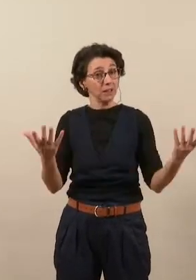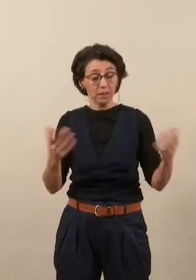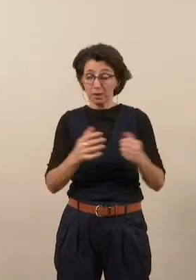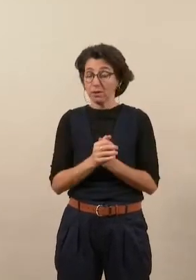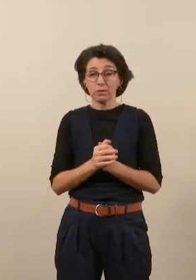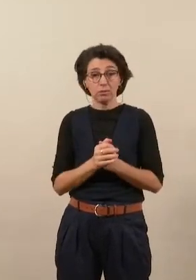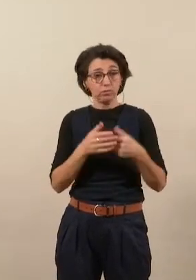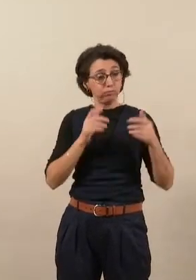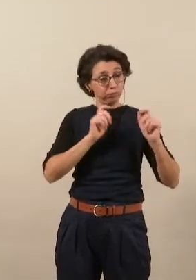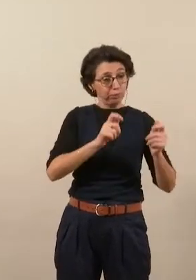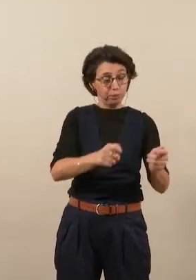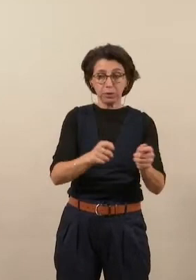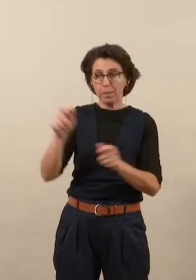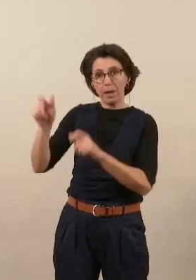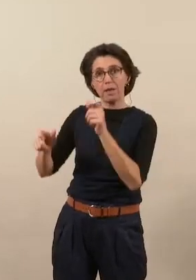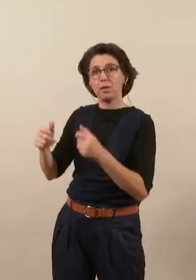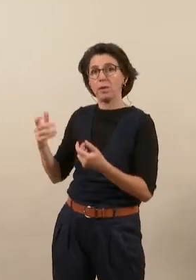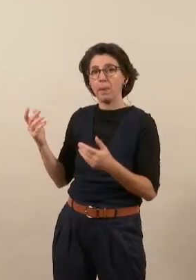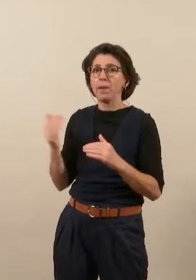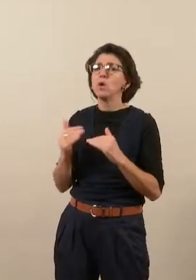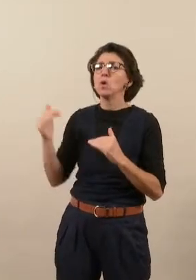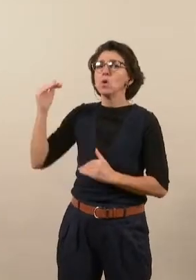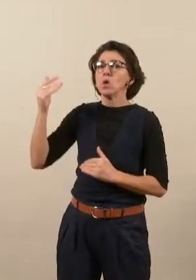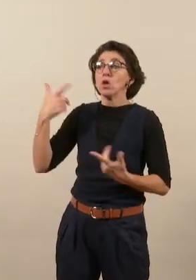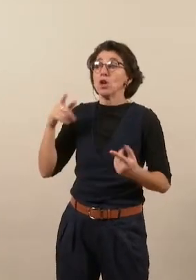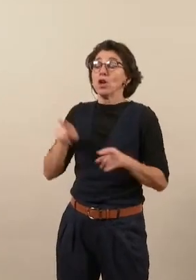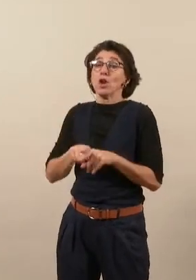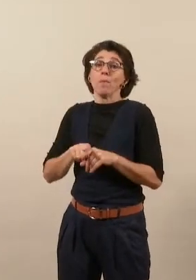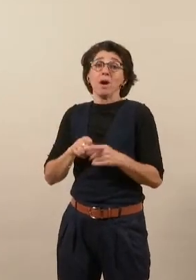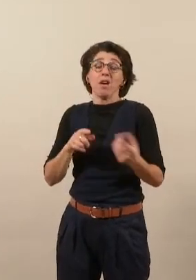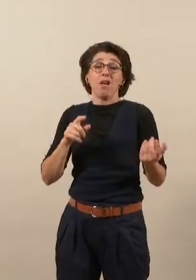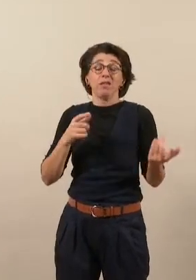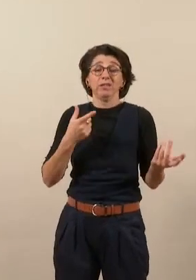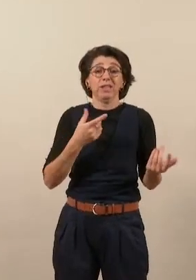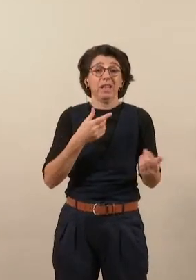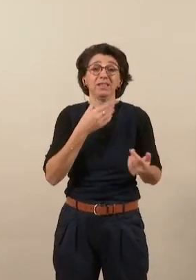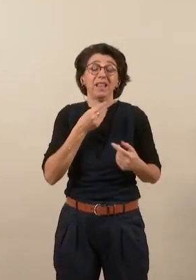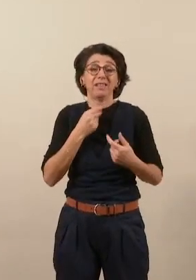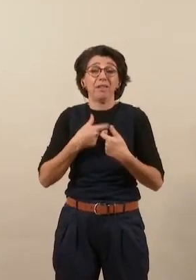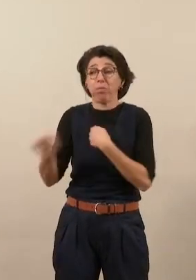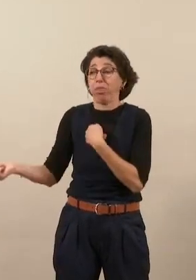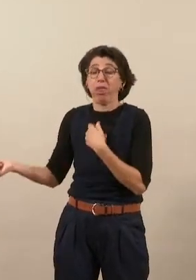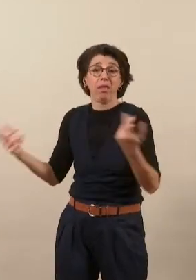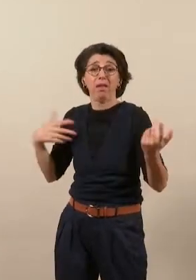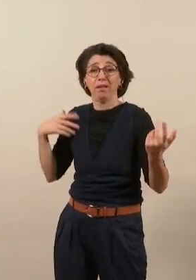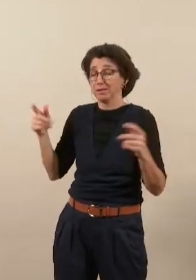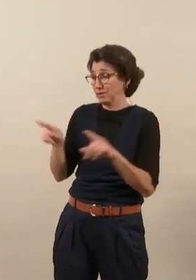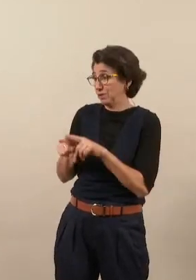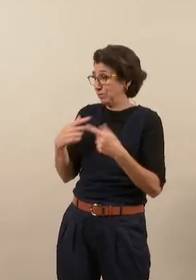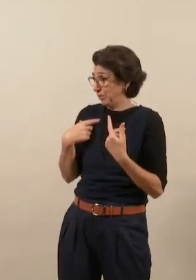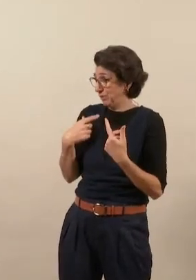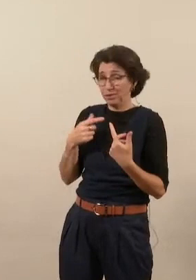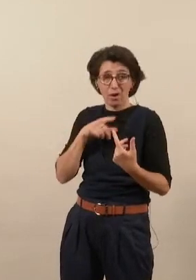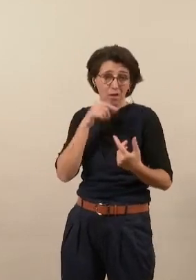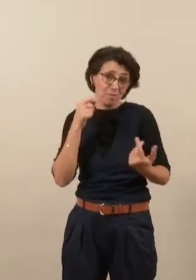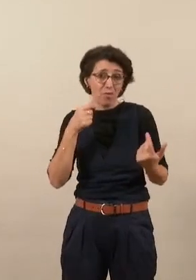conservatoire d'éléments brillants qui n'auraient pas le bon sexe. Lamentable. Mais je l'ai déjà dénoncé, en vain.